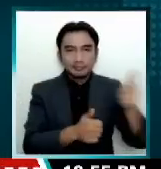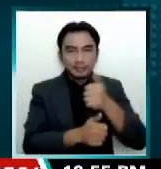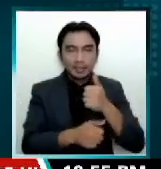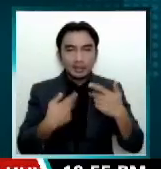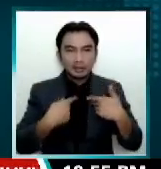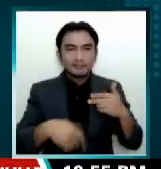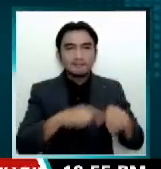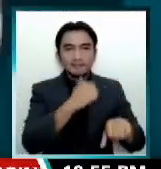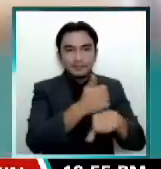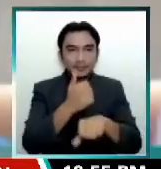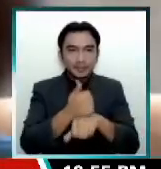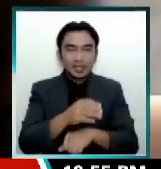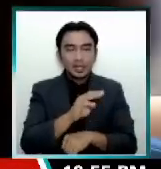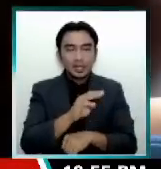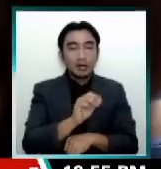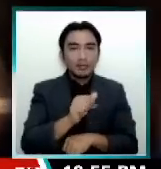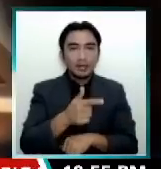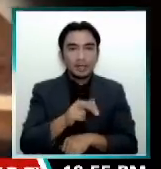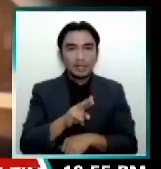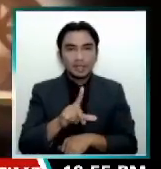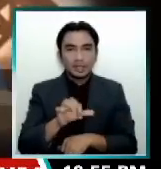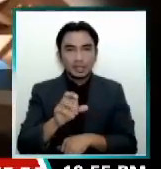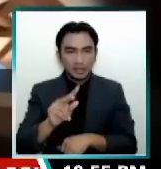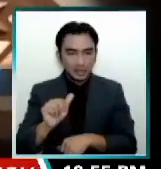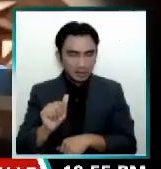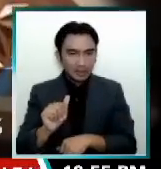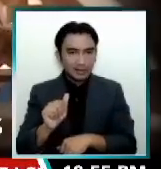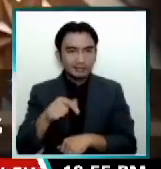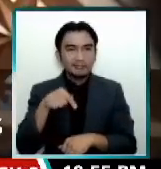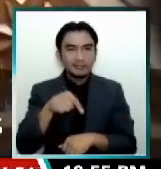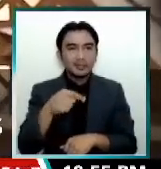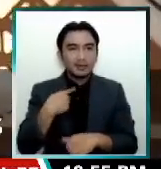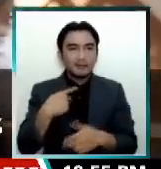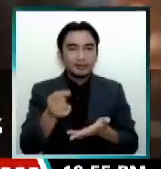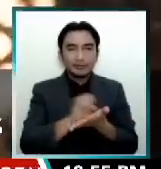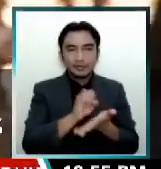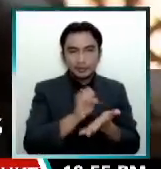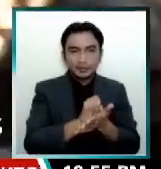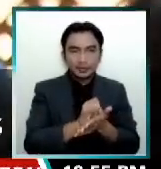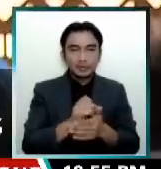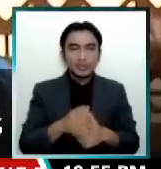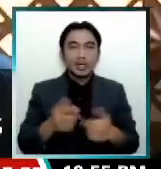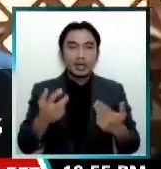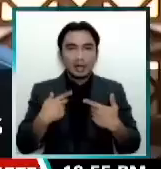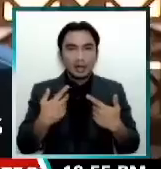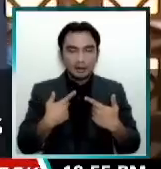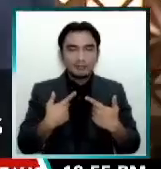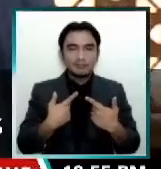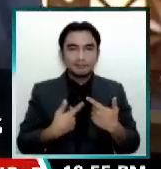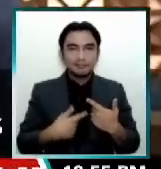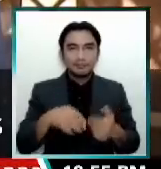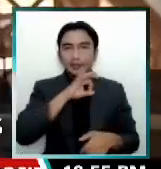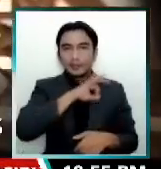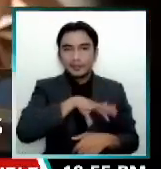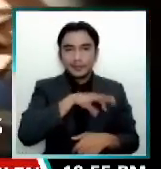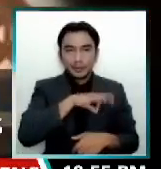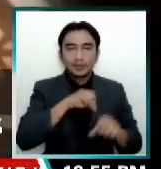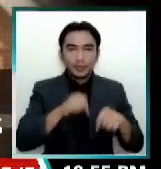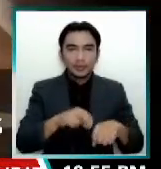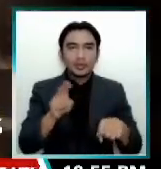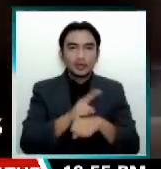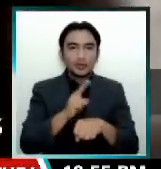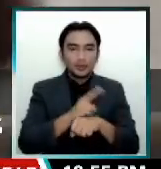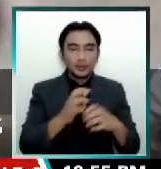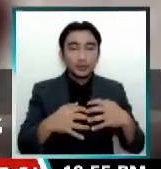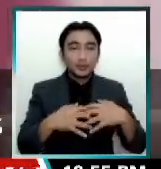Maharlika Investment Corporation. Ayon kay Congressman Joey Salceda, ang kikitain sa Maharlika pwedeng gamitin sa pagpapatayo ng